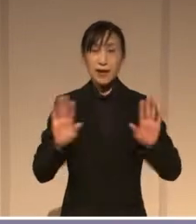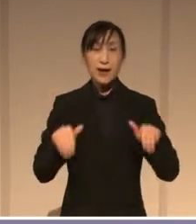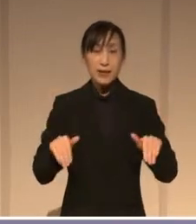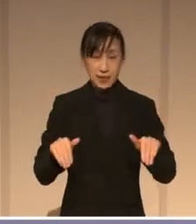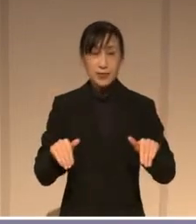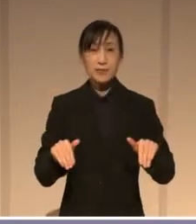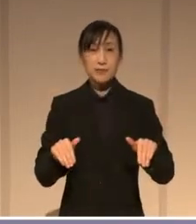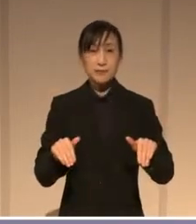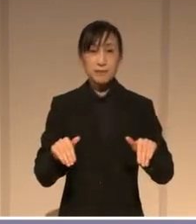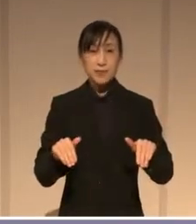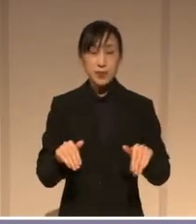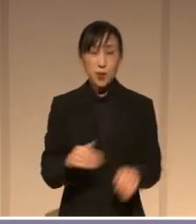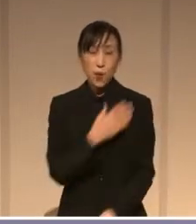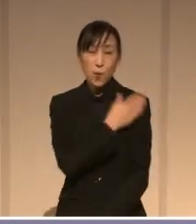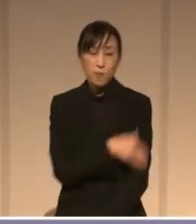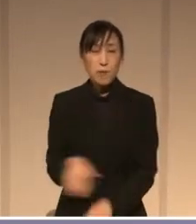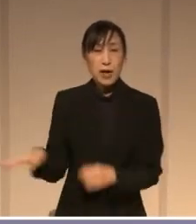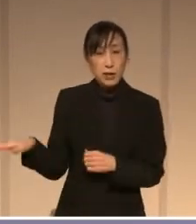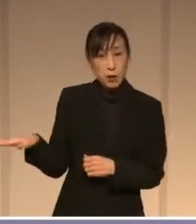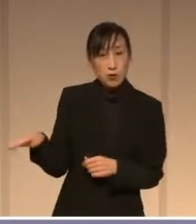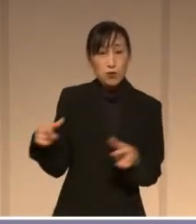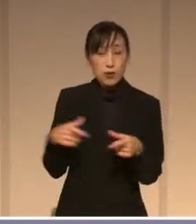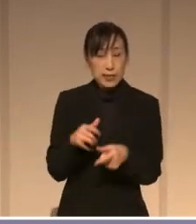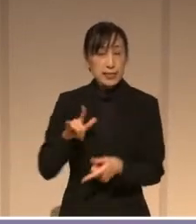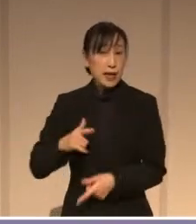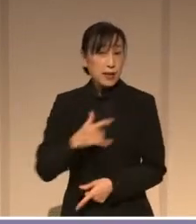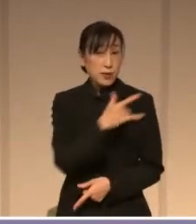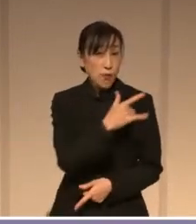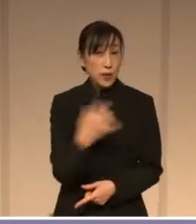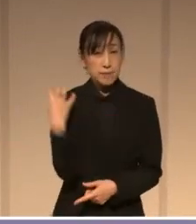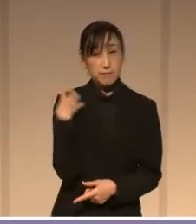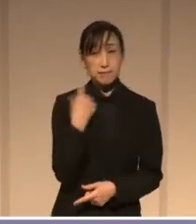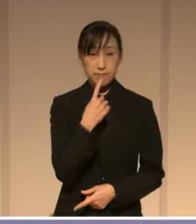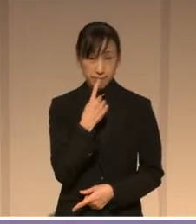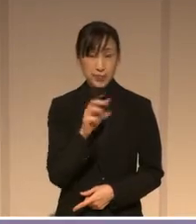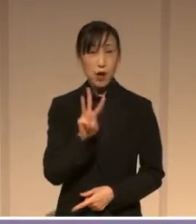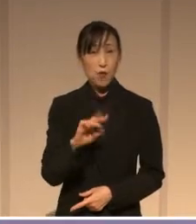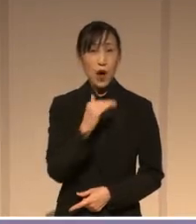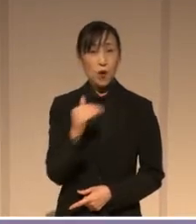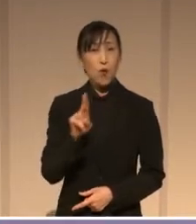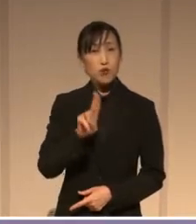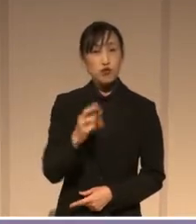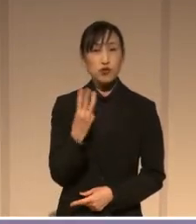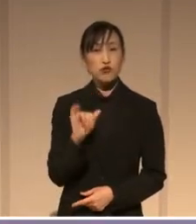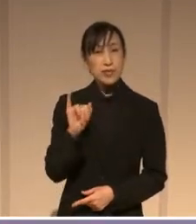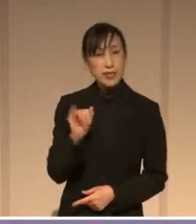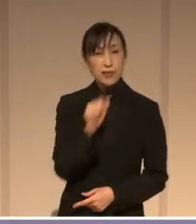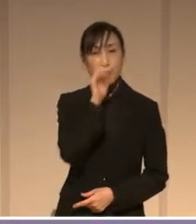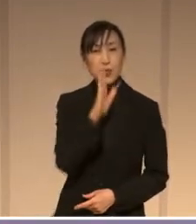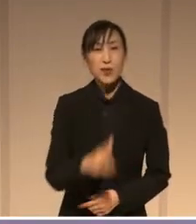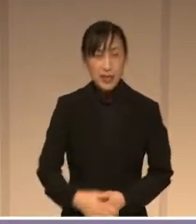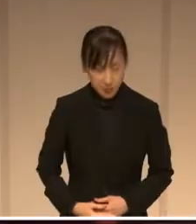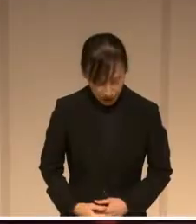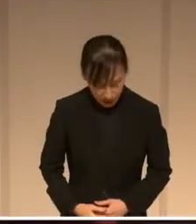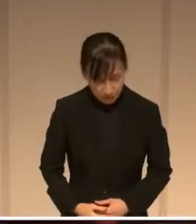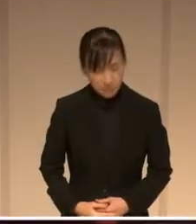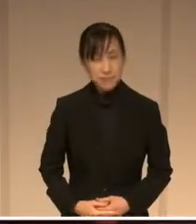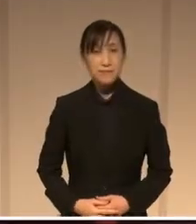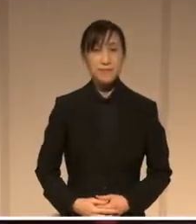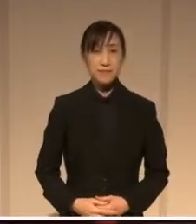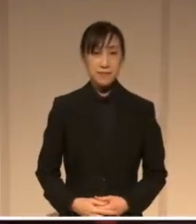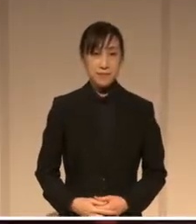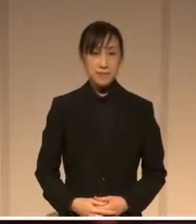方役の小さな飛行機を演じましたは御油です今日はよろしくお願いしますみなさんよろしくお願いし